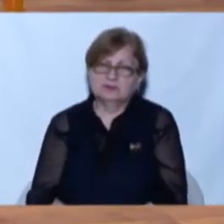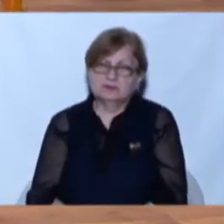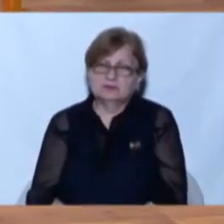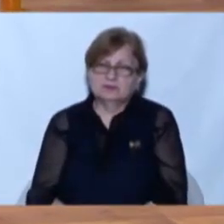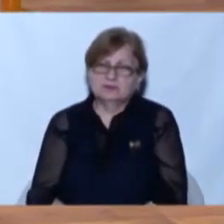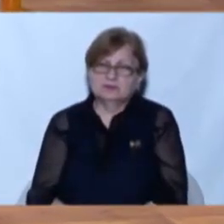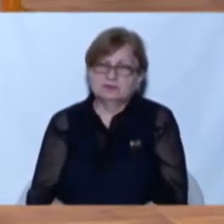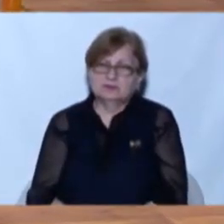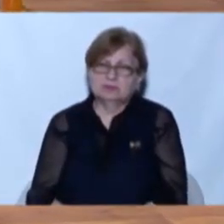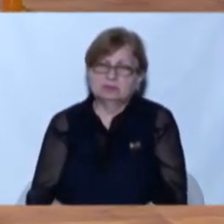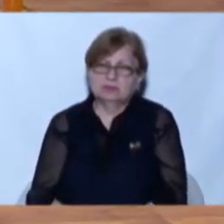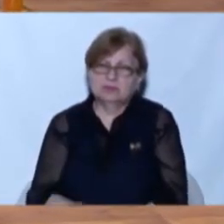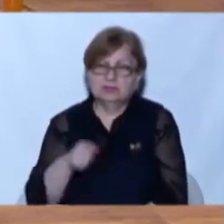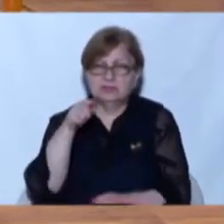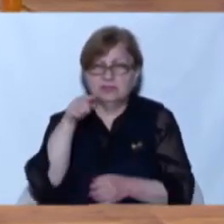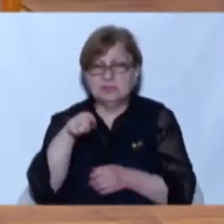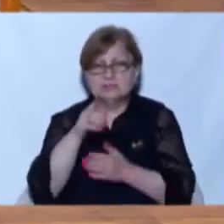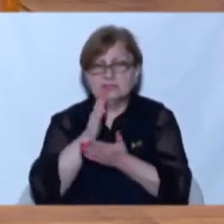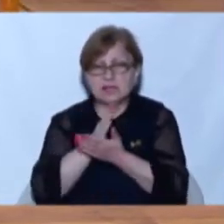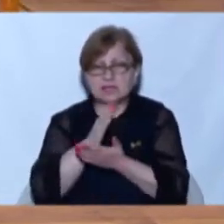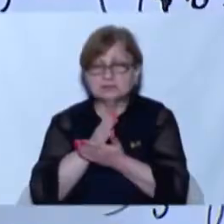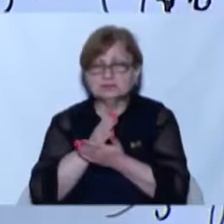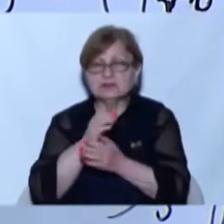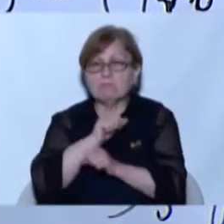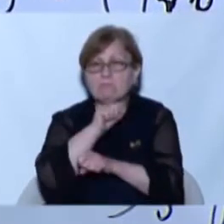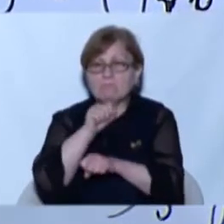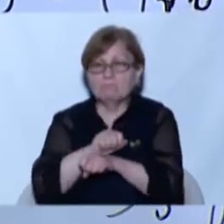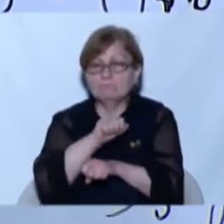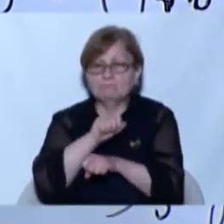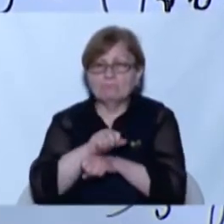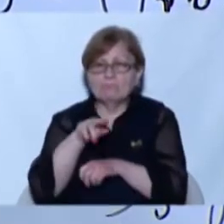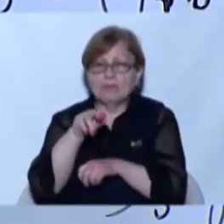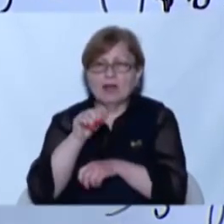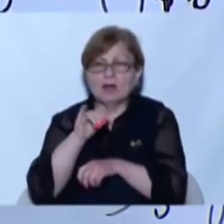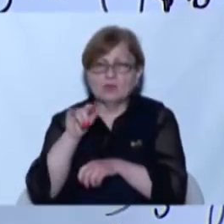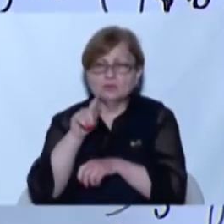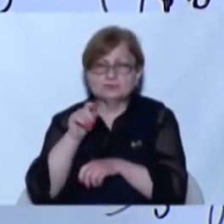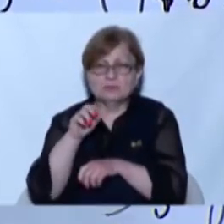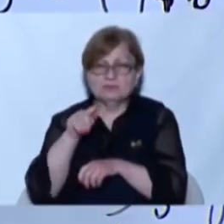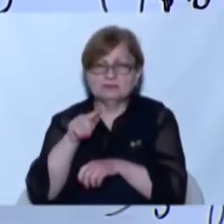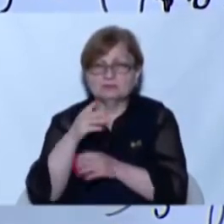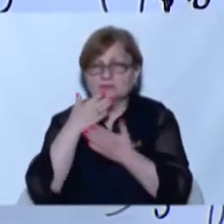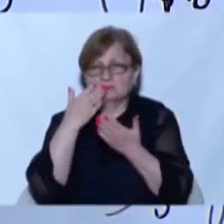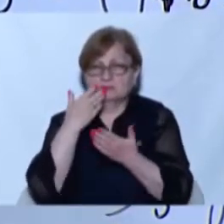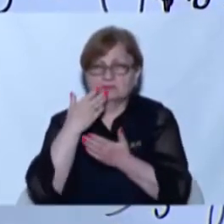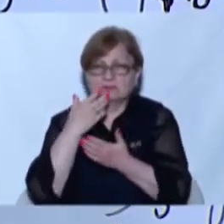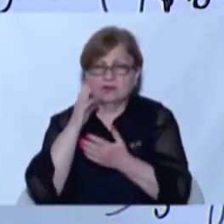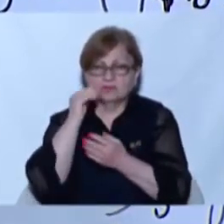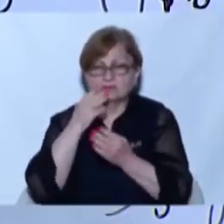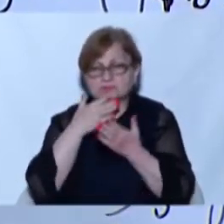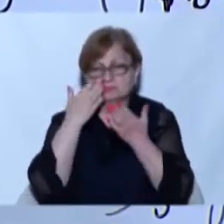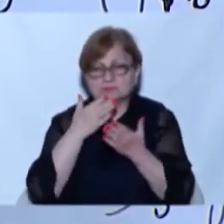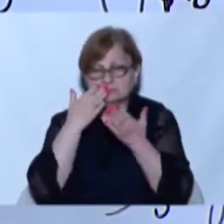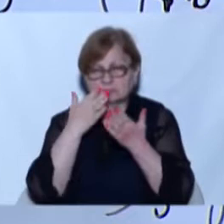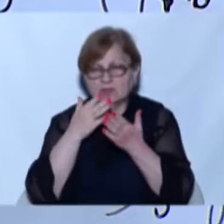Ეს არის ეგრეთ წოდებული პაუზებით კითხვა. Რას ნიშნავს პაუზებით კითხვა? Როცა მოთხრობა